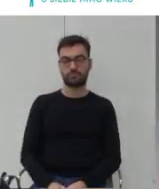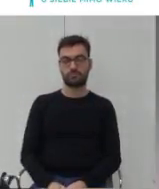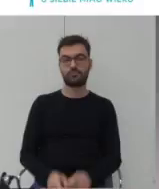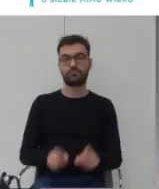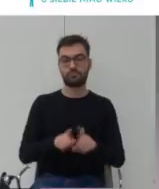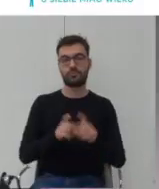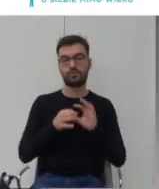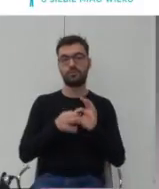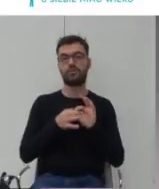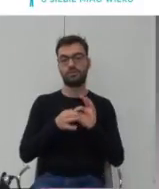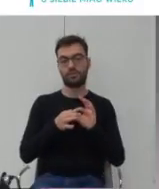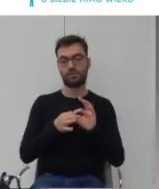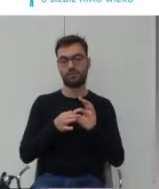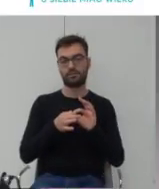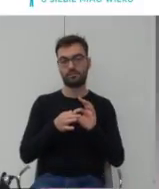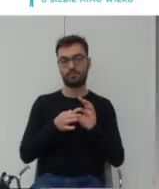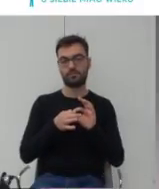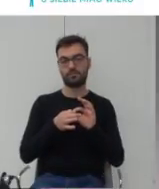z tą tematyką